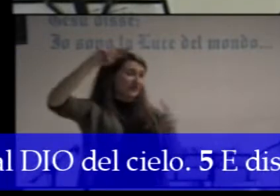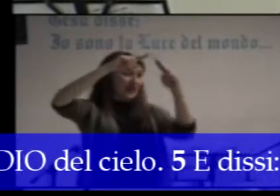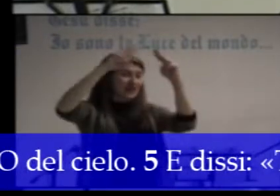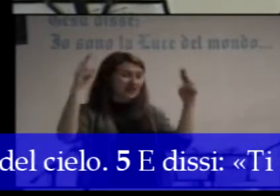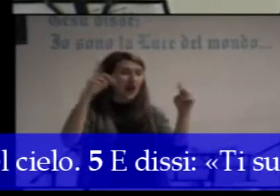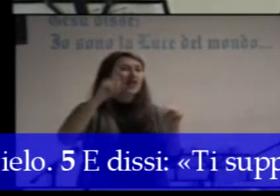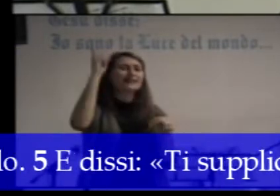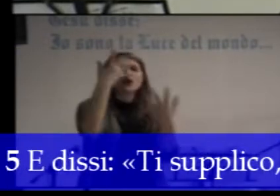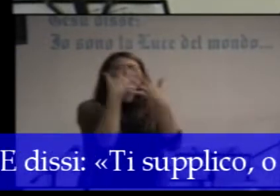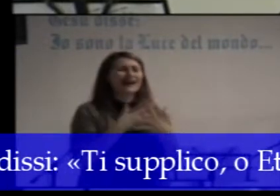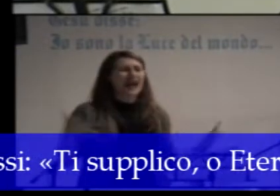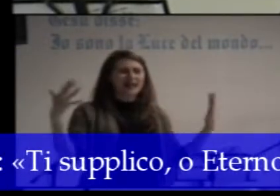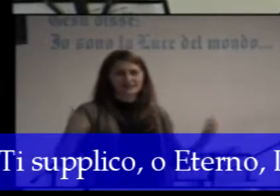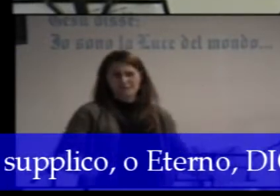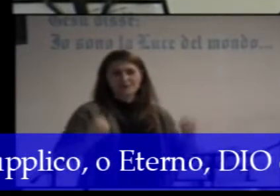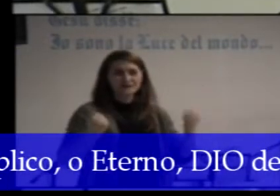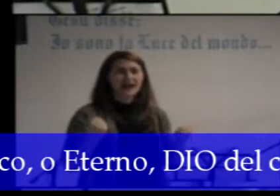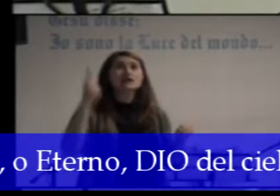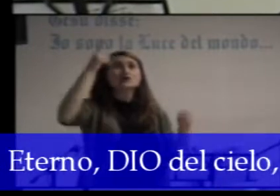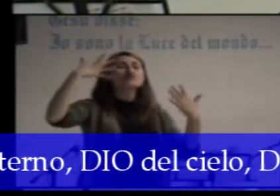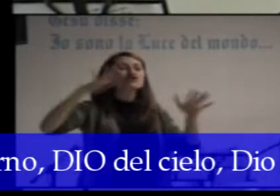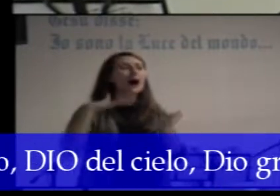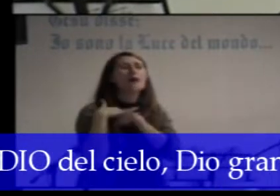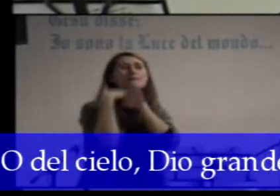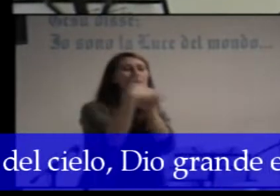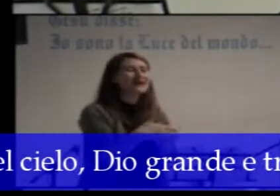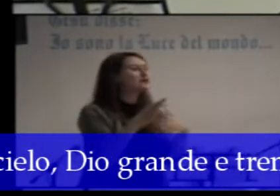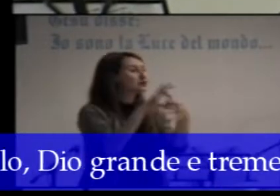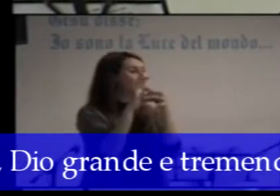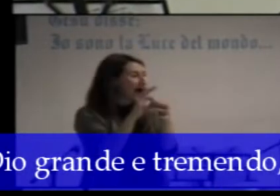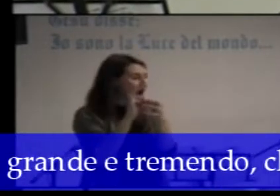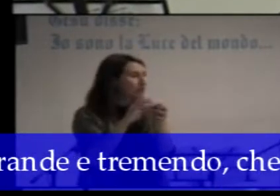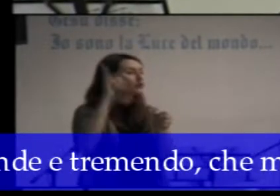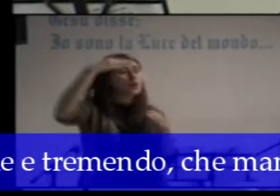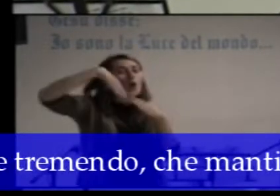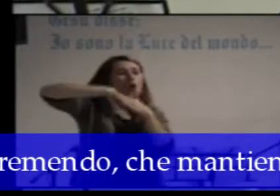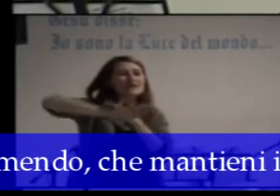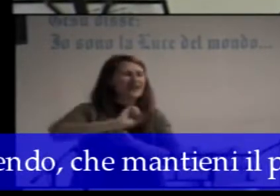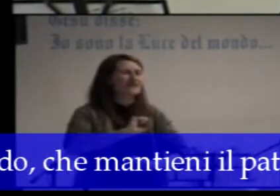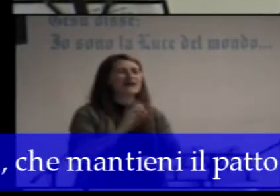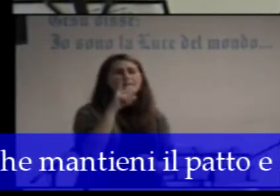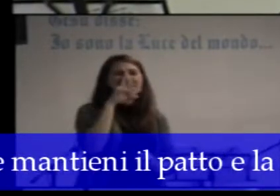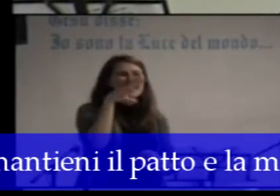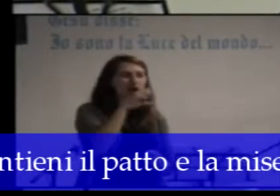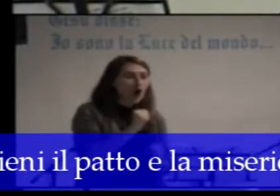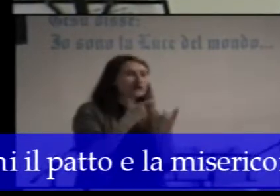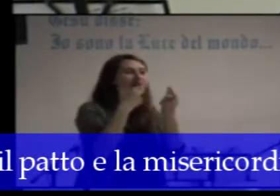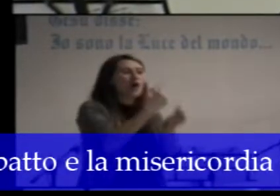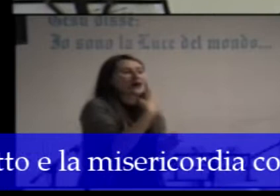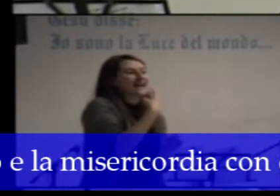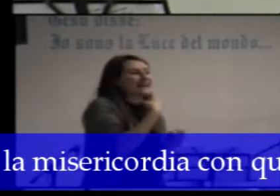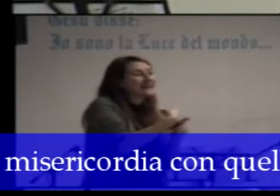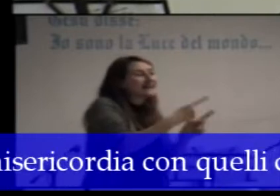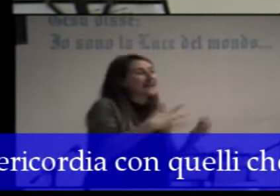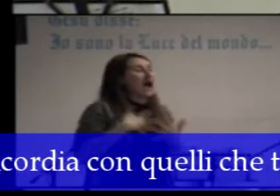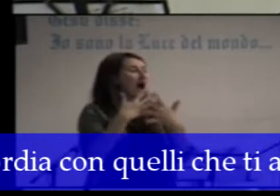Dio grande e tremendo, che mantieni il patto e la misericordia con quelli che ti amano e osservano i